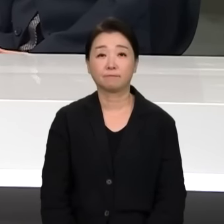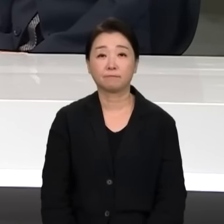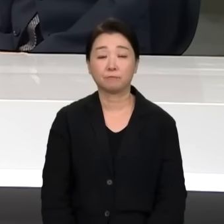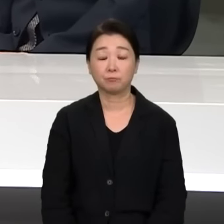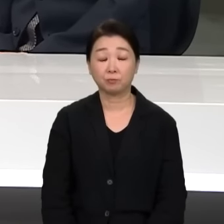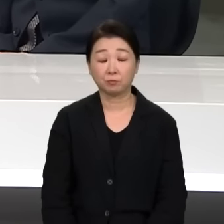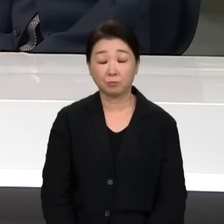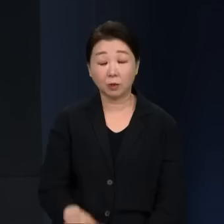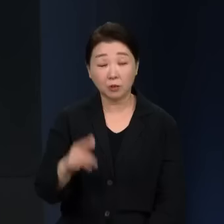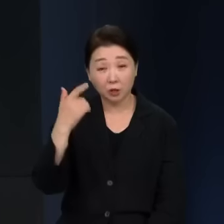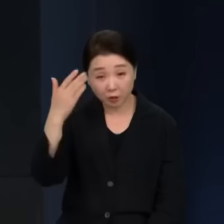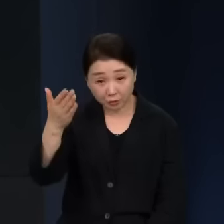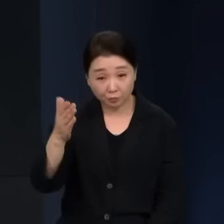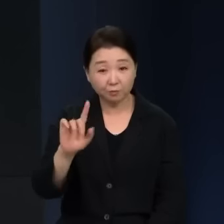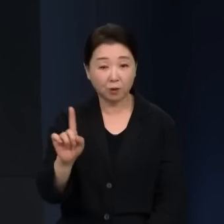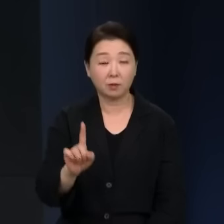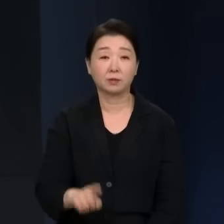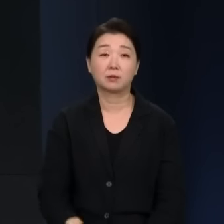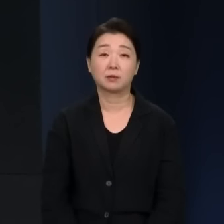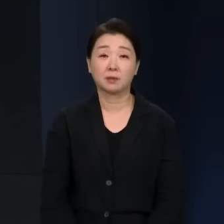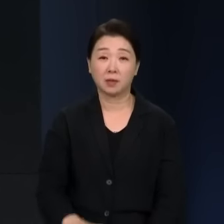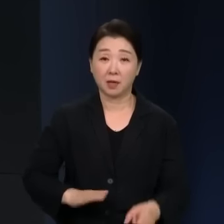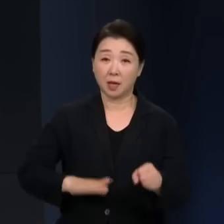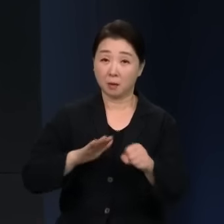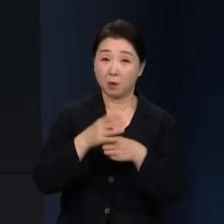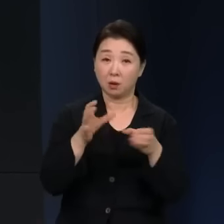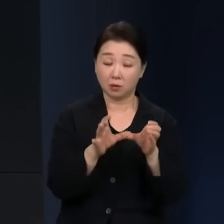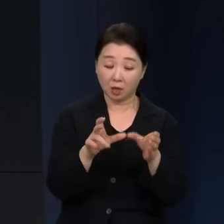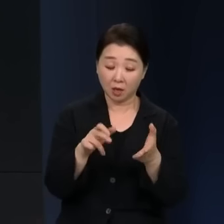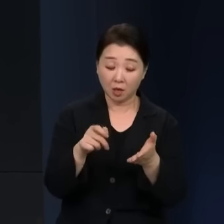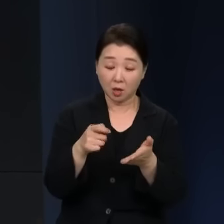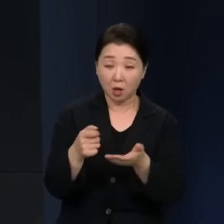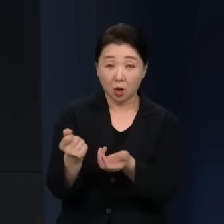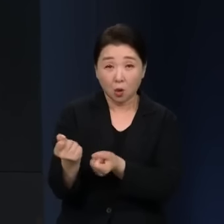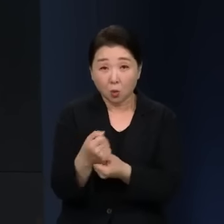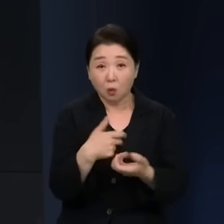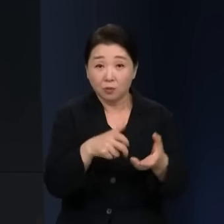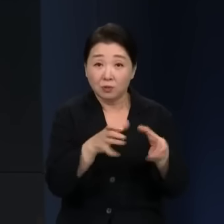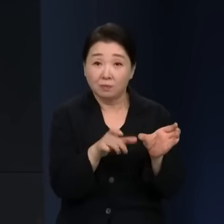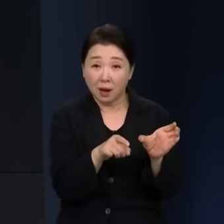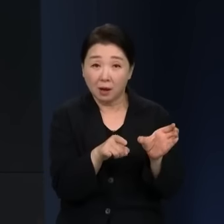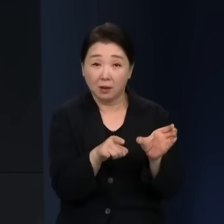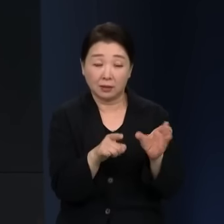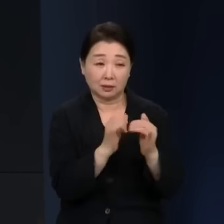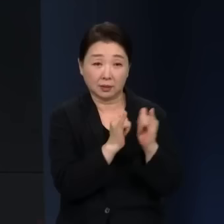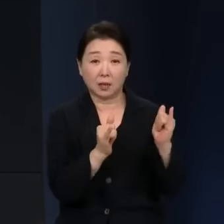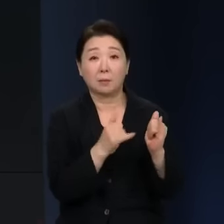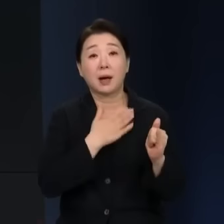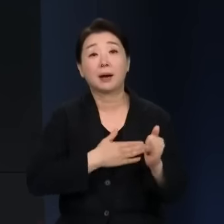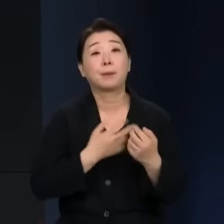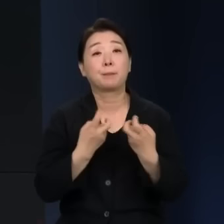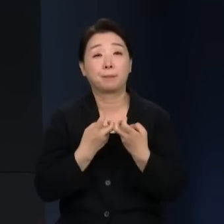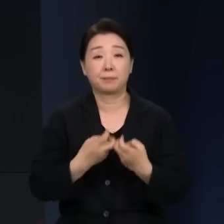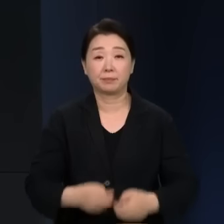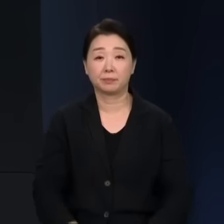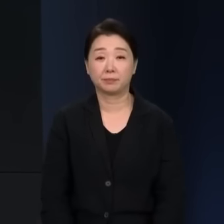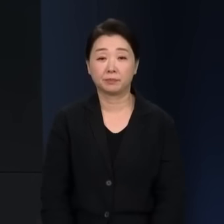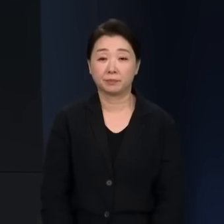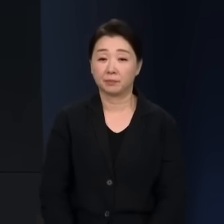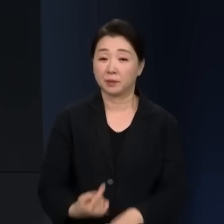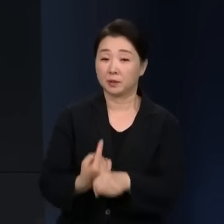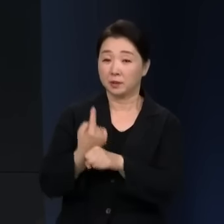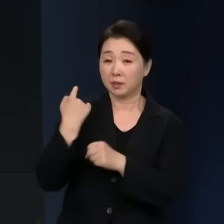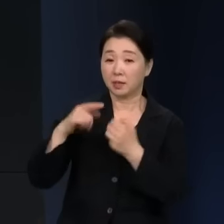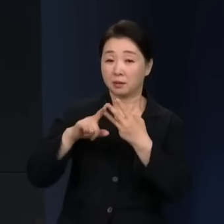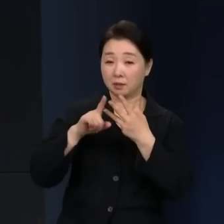질문부터 좀 드려야 할 것 같습니다 해병대 골프방 단카 방에 있는이 멤버들 어떻게 알게 되신 겁니까 예 작년